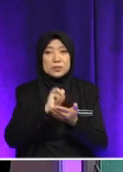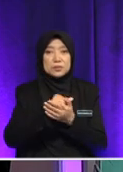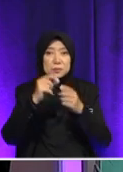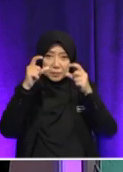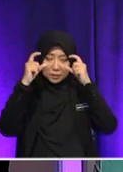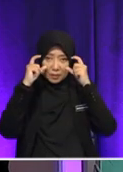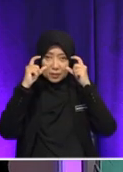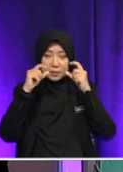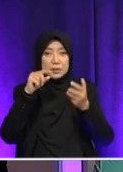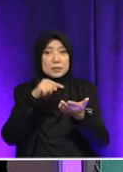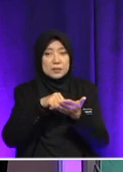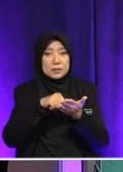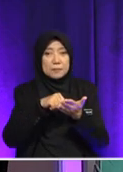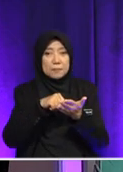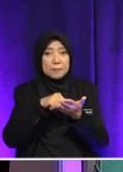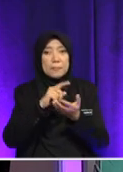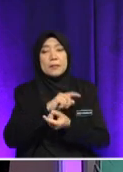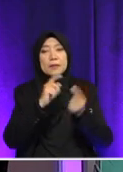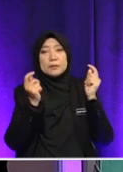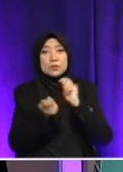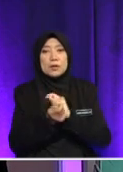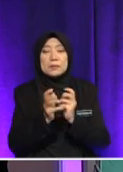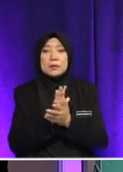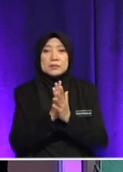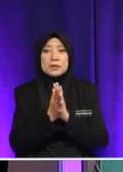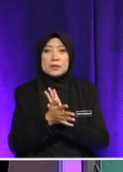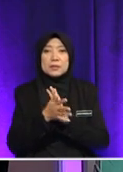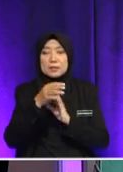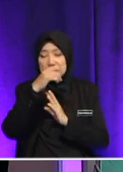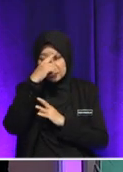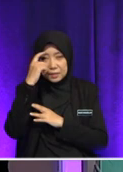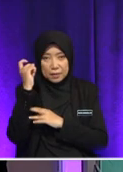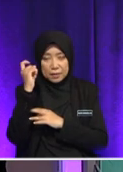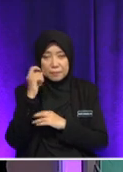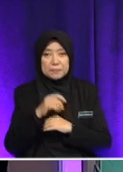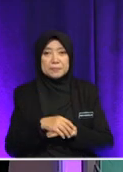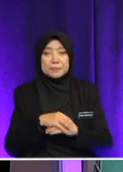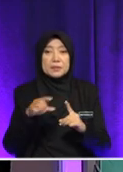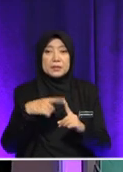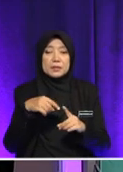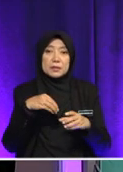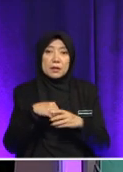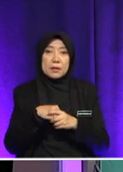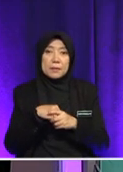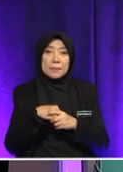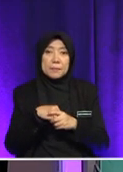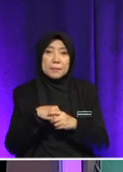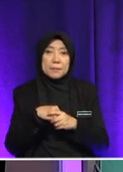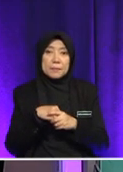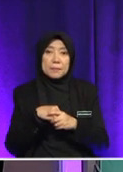foto kromi adalah bertukar menjadi warna hitam Oke apabila dalam keadaan